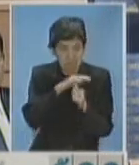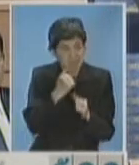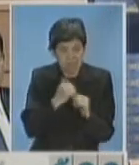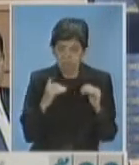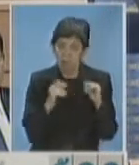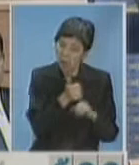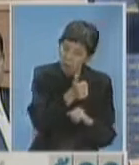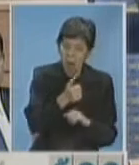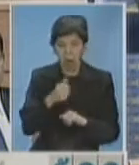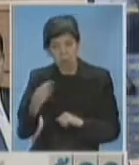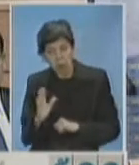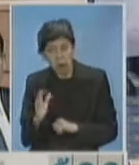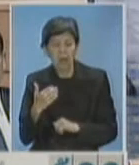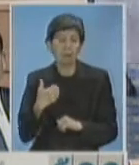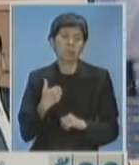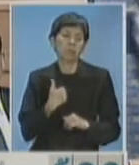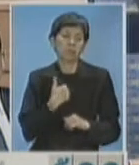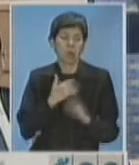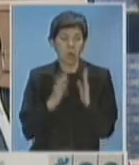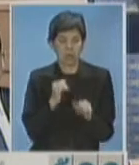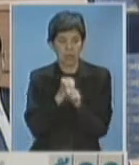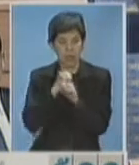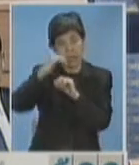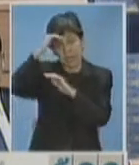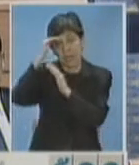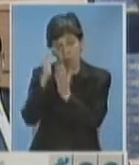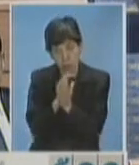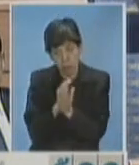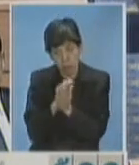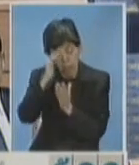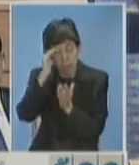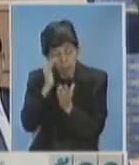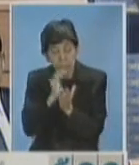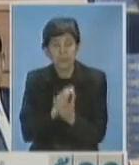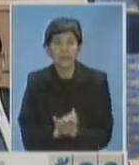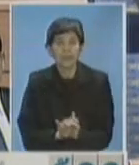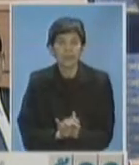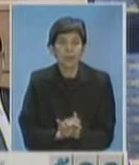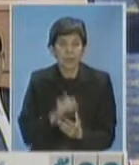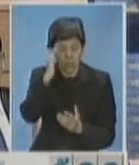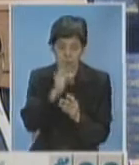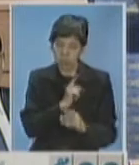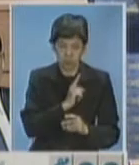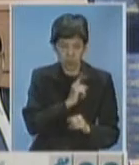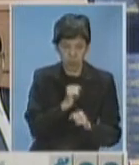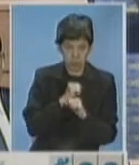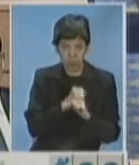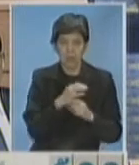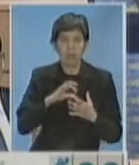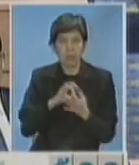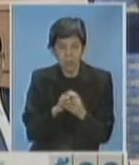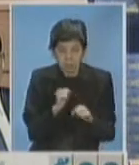ติมีการใช้เจ้าหน้าที่ตำรวจที่มีหน้าที่เกี่ยวกับคอมพิวเต